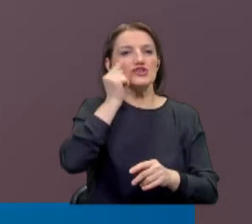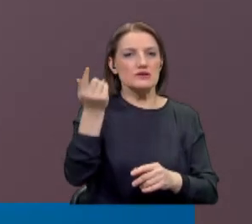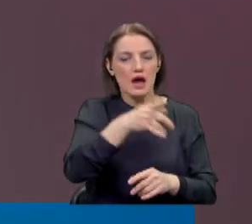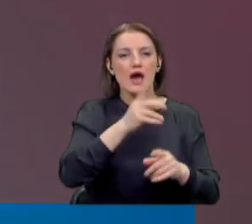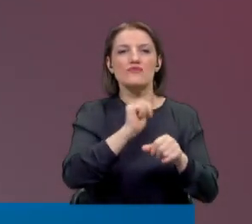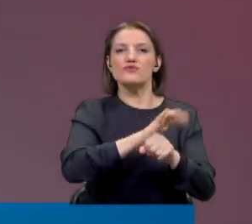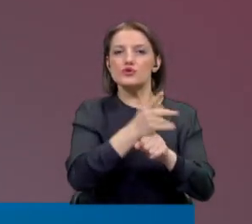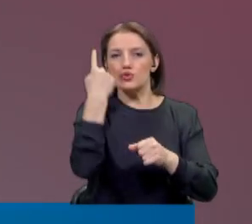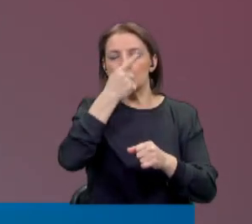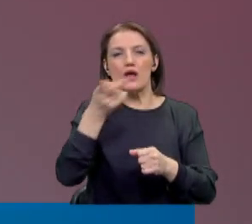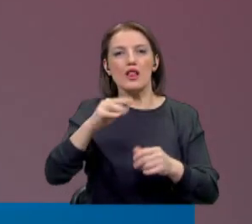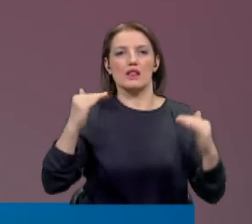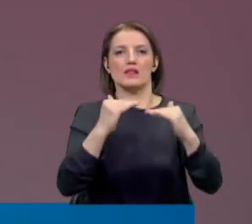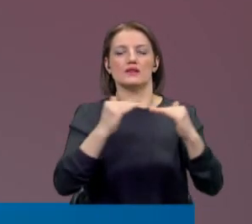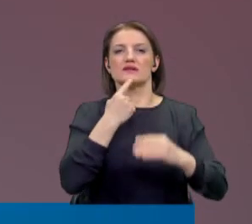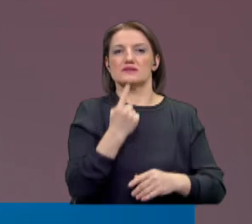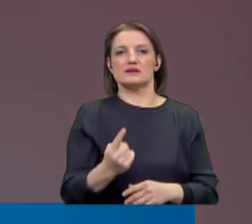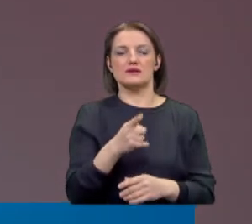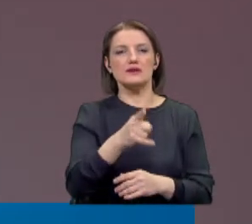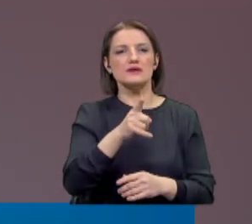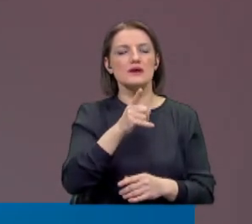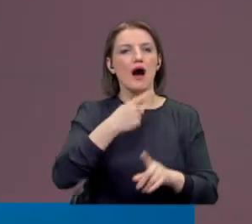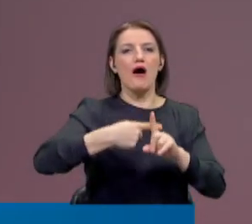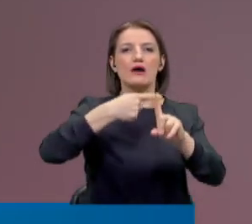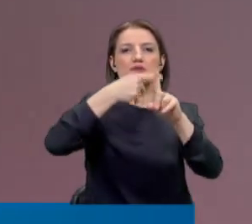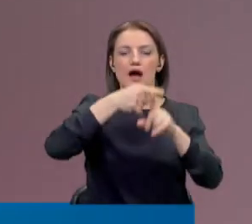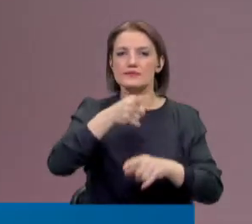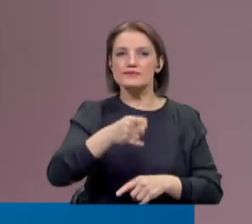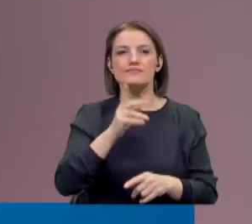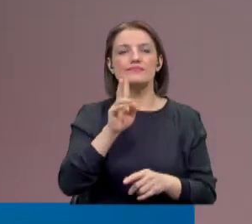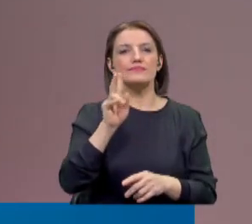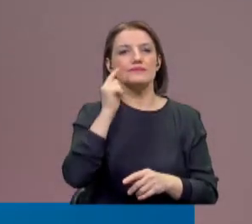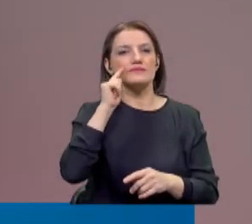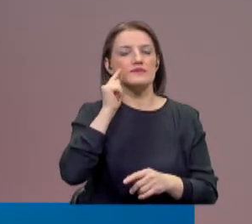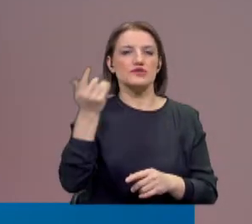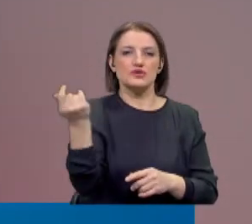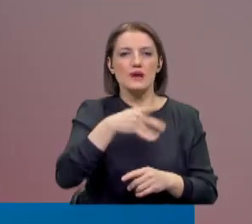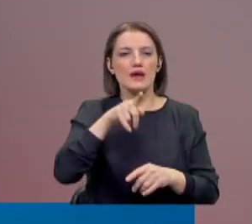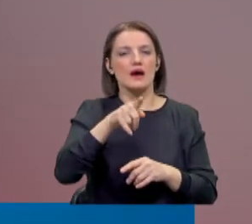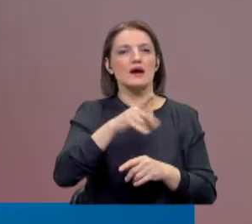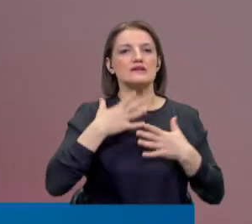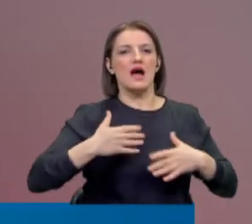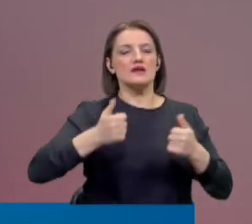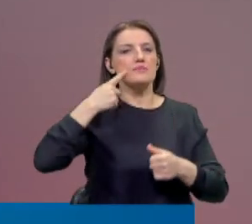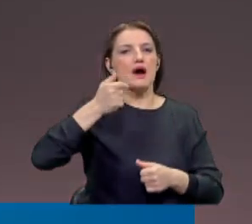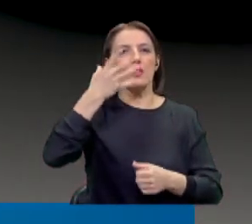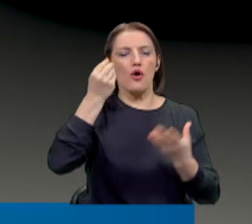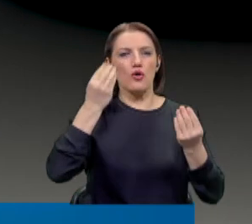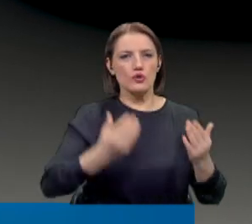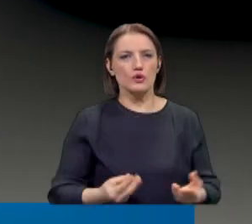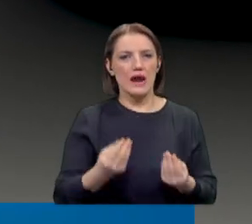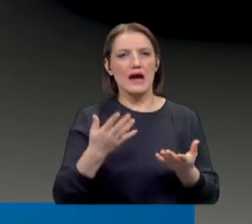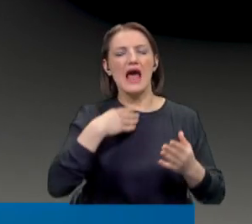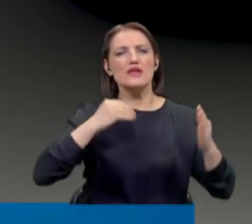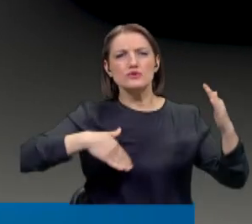ama katsayılarının sizi ürkütmesin i sağlık bakanınız olarak en